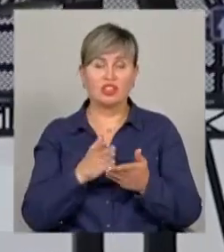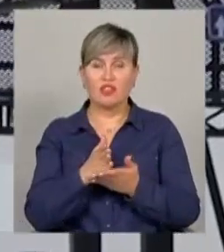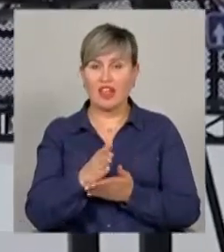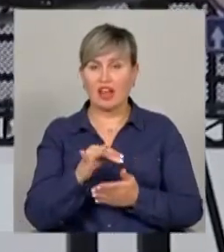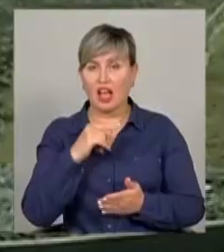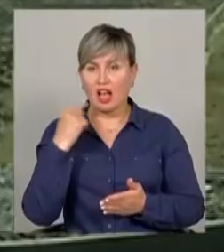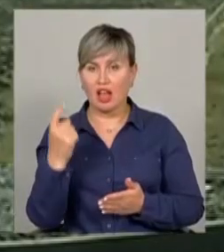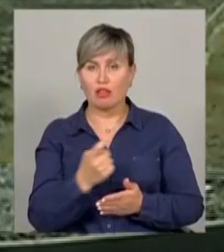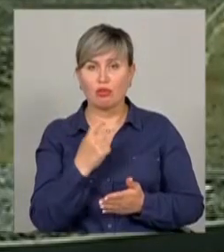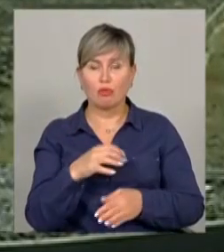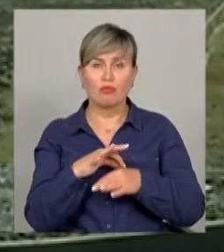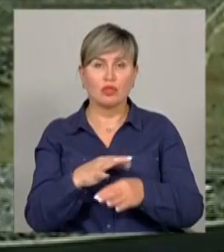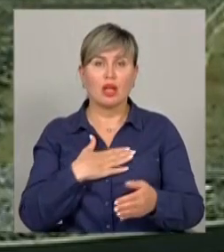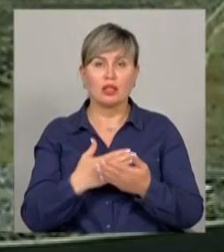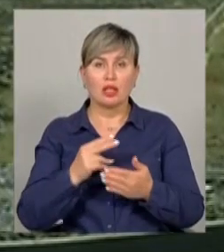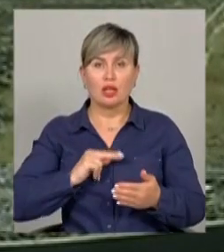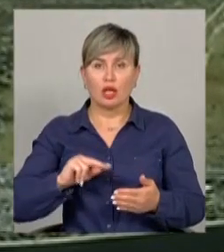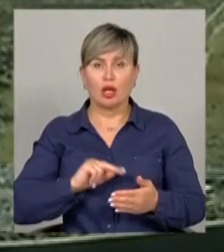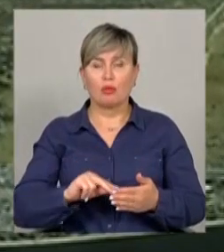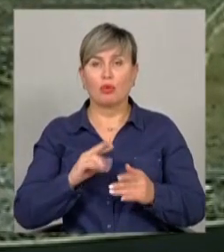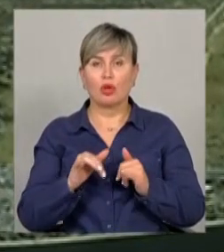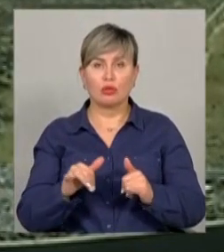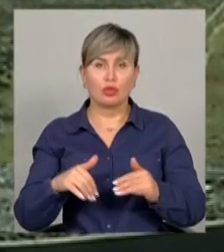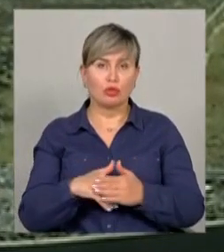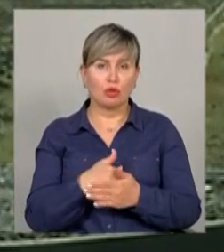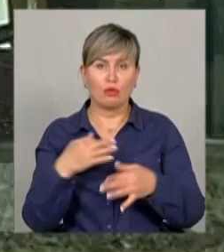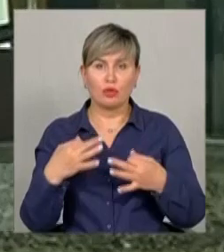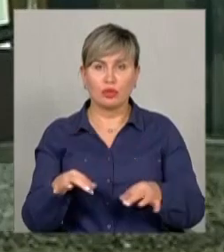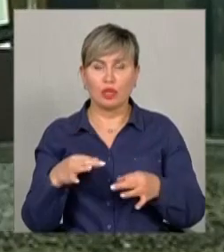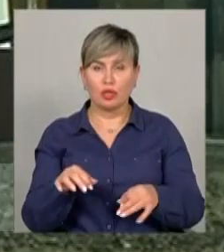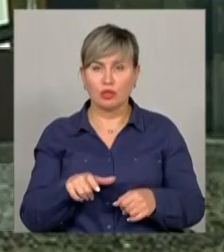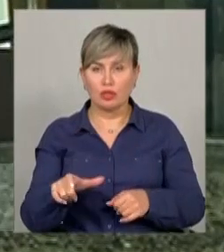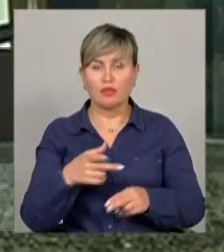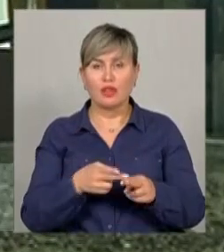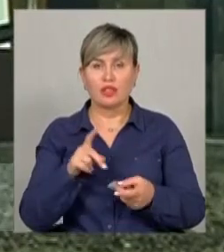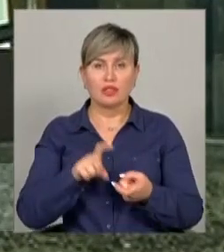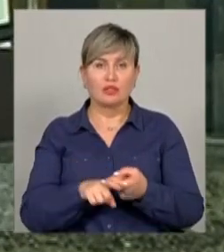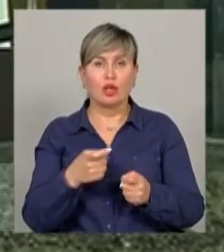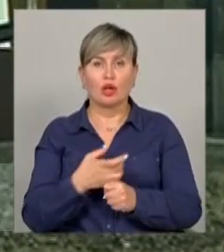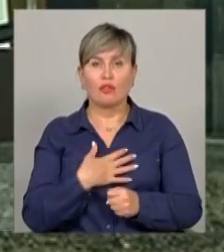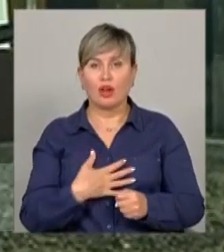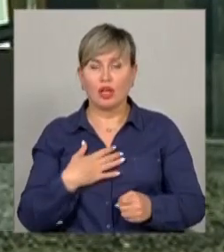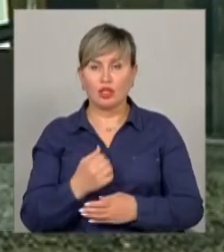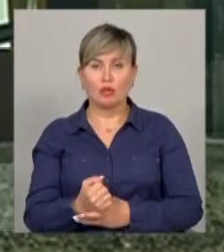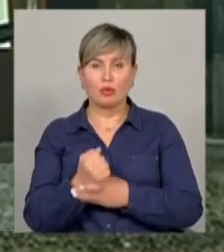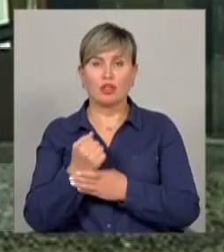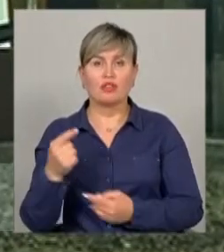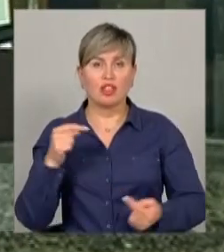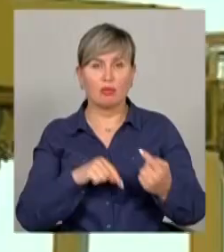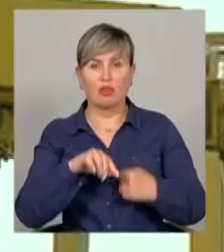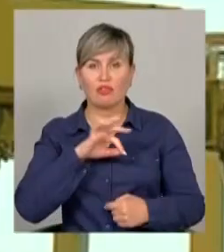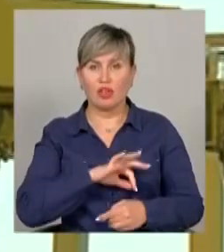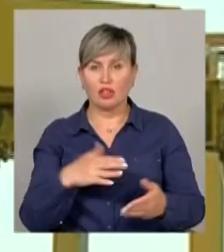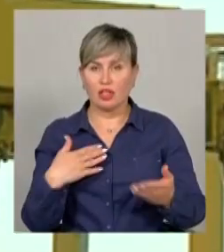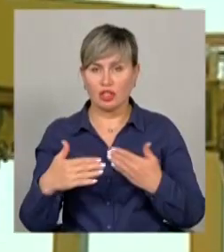экономике. Идет активная работа по развитию новых транспортных маршрутов. И в этой связи очень важно поддерживать взаимовыгодные отношения